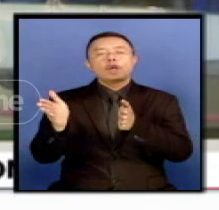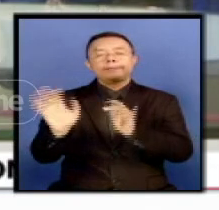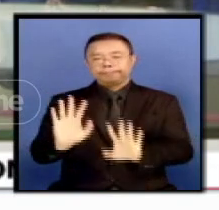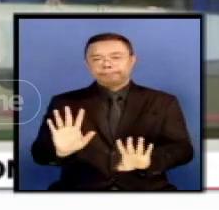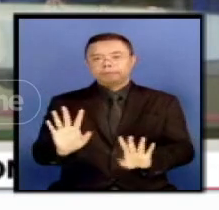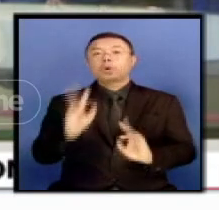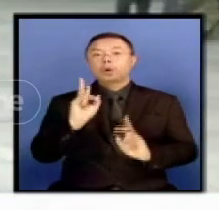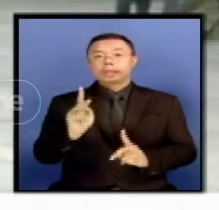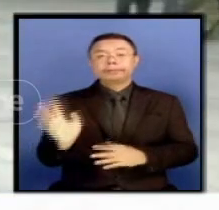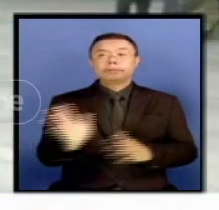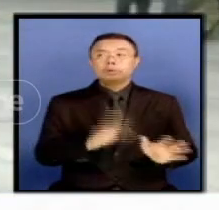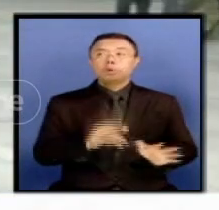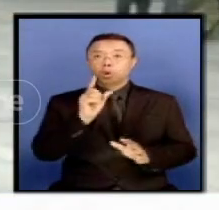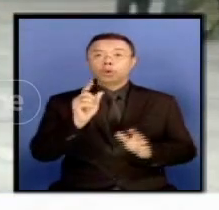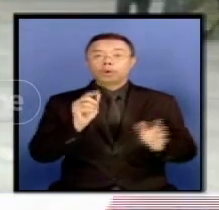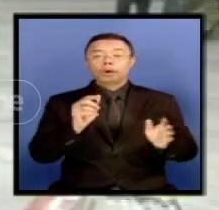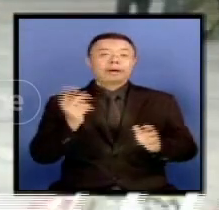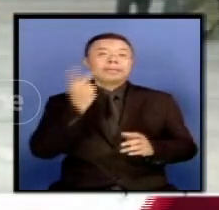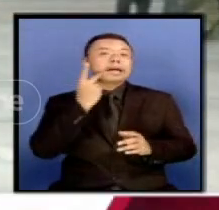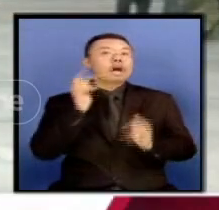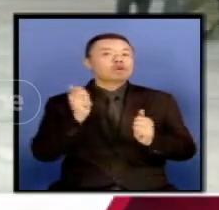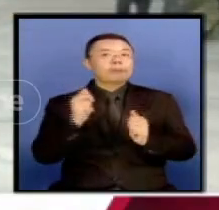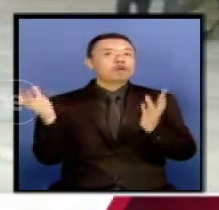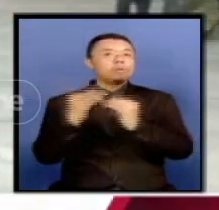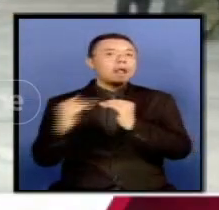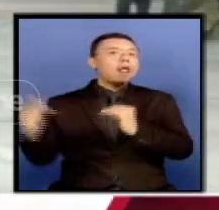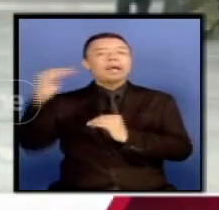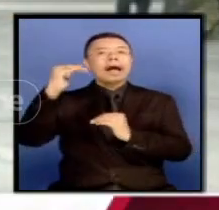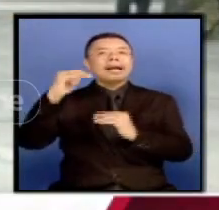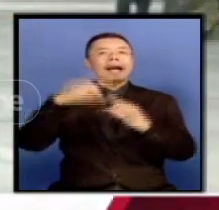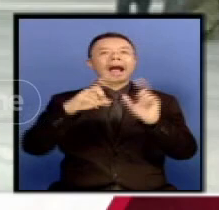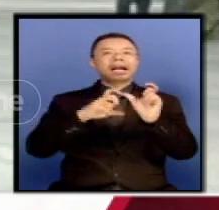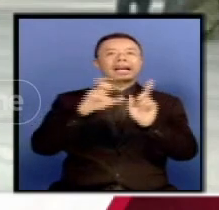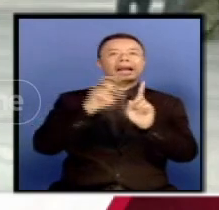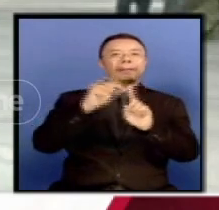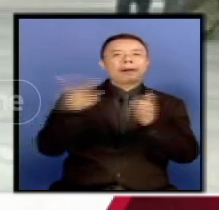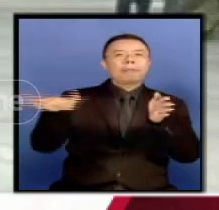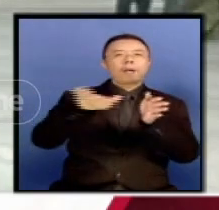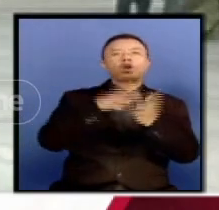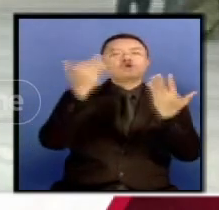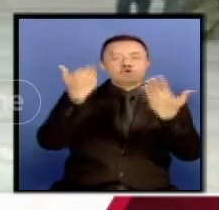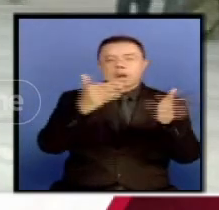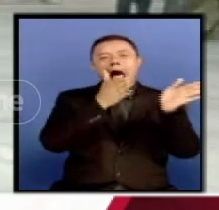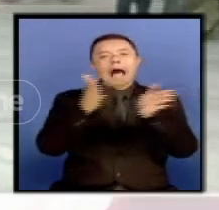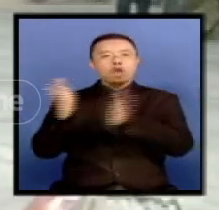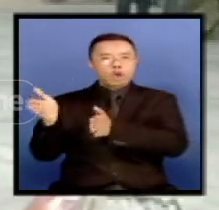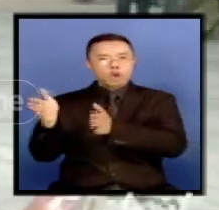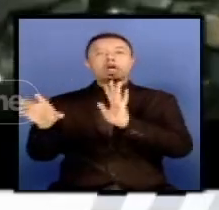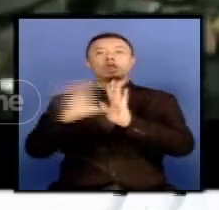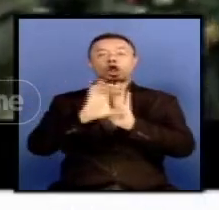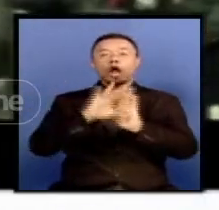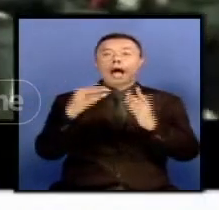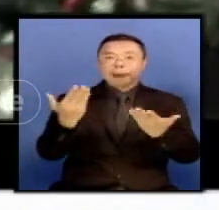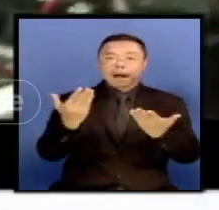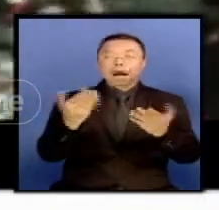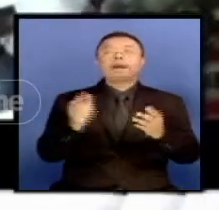Baik, Yasmin. Untuk mengantisipasi lonjakan para pemudik ini, pihak ASDP telah melakukan beberapa pola, yakni diantaranya